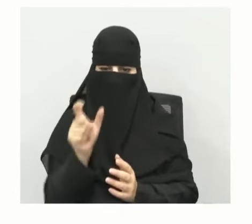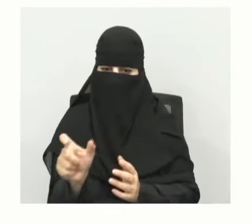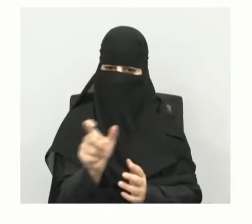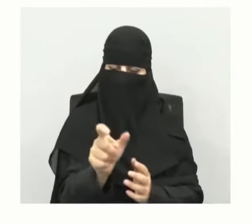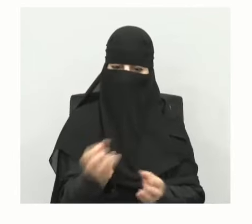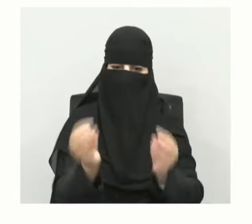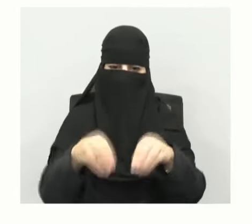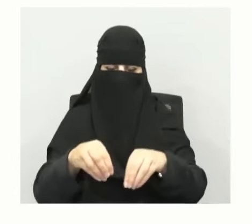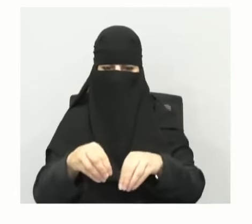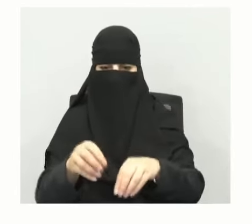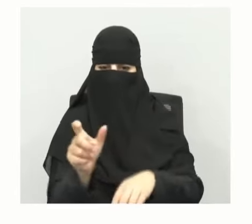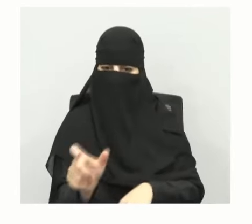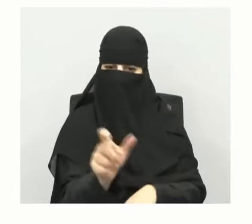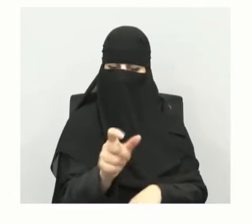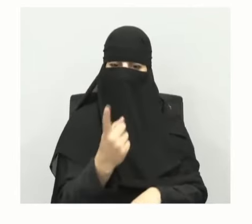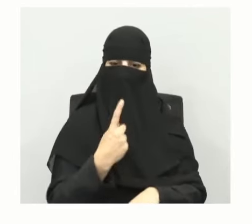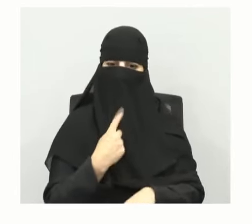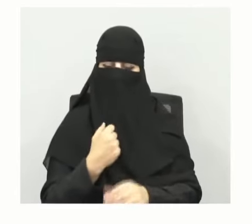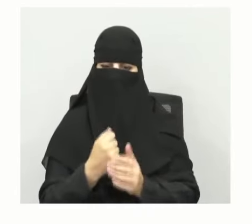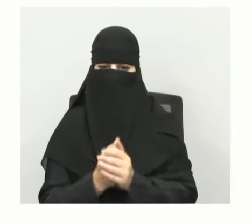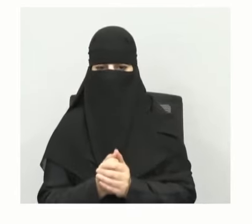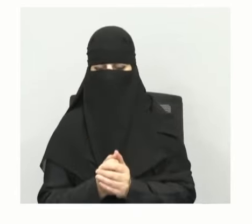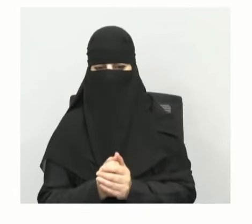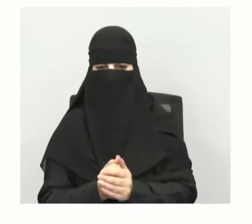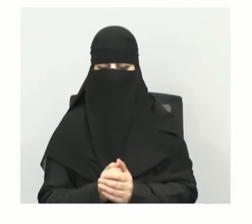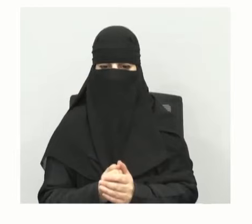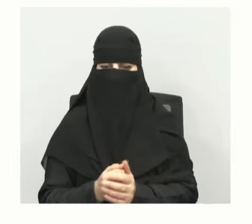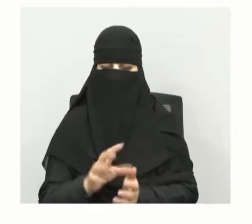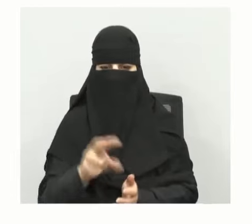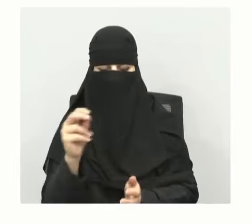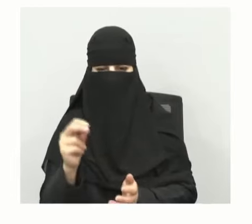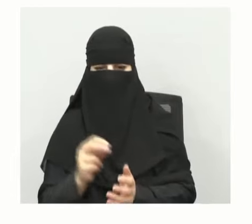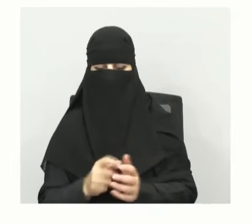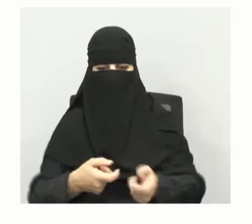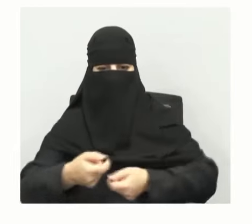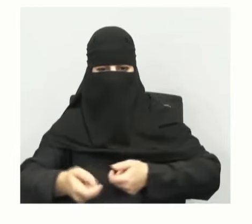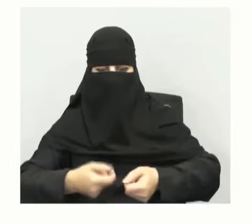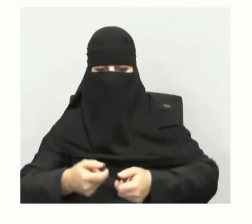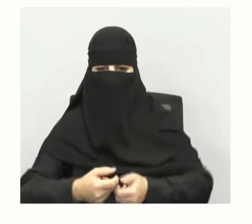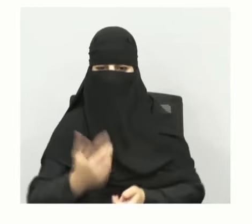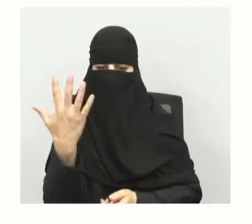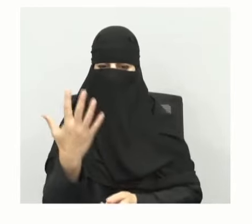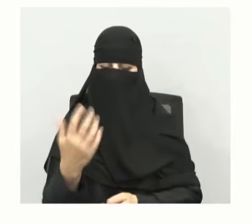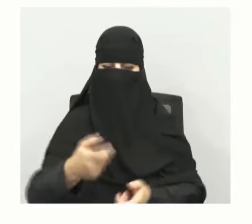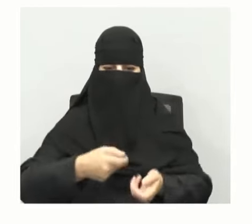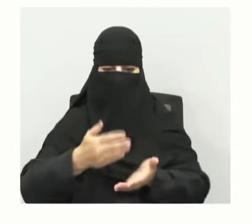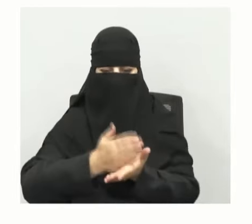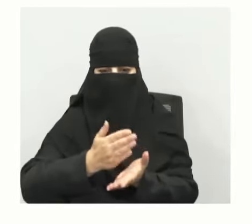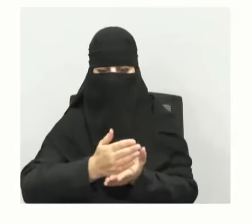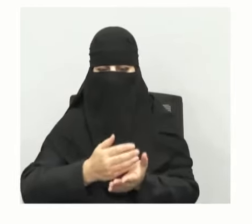المعطيات وساحدد المطلوب بارك الله فيكم يلا يحصل كل من يشتري خمسه ذاكر